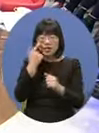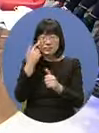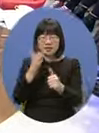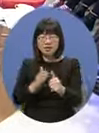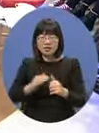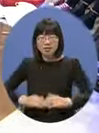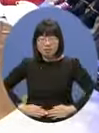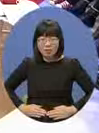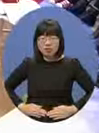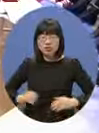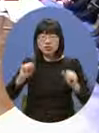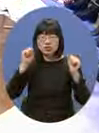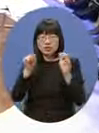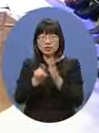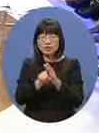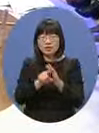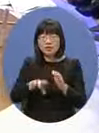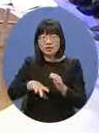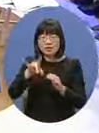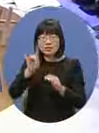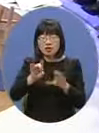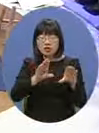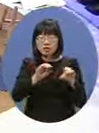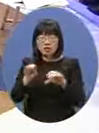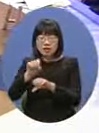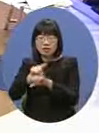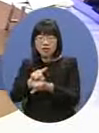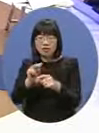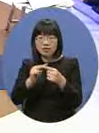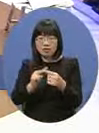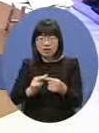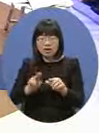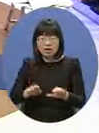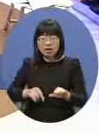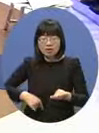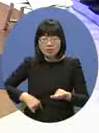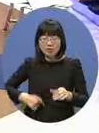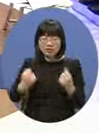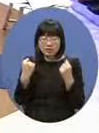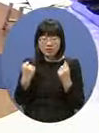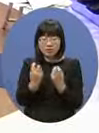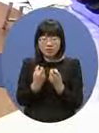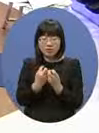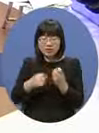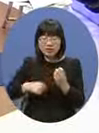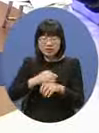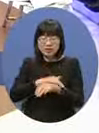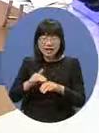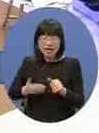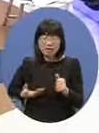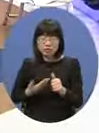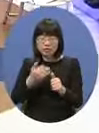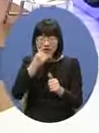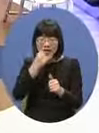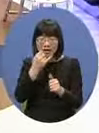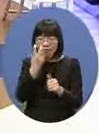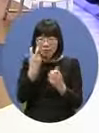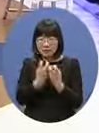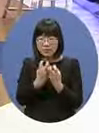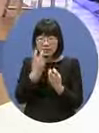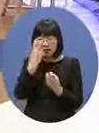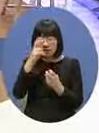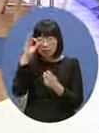복부 운동을 위해서요. 네. 일단 복부의 좀 유연성과 네. 복부의 힘을 어떻게 자기가 잘 줄 수 있나 이런 방법을